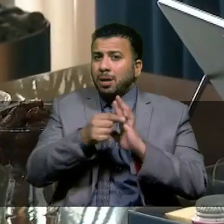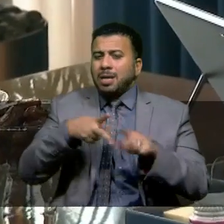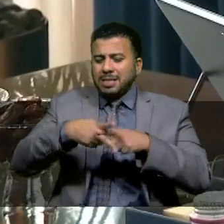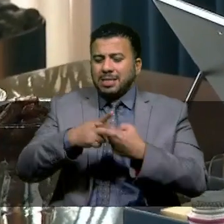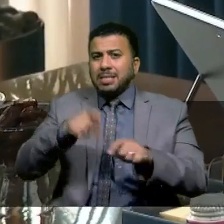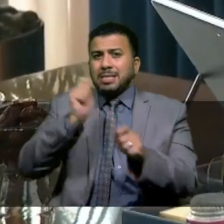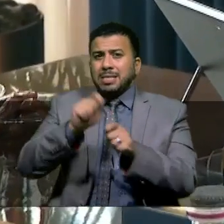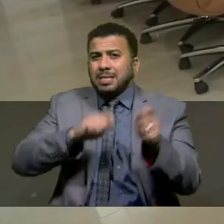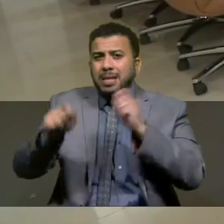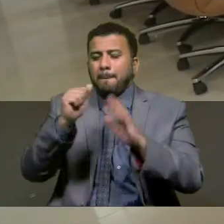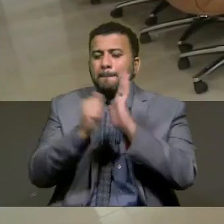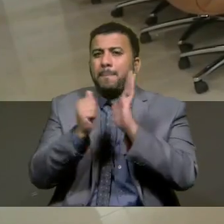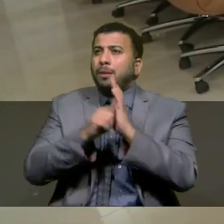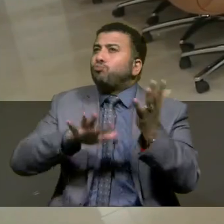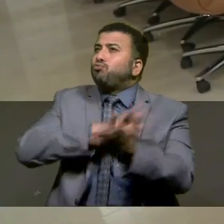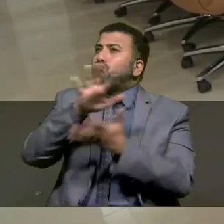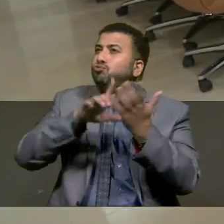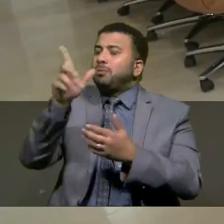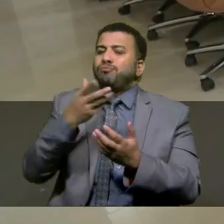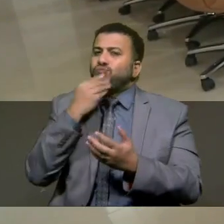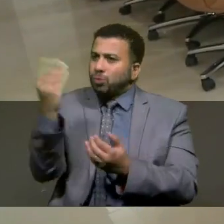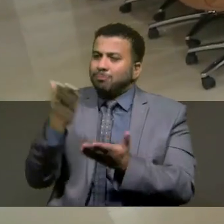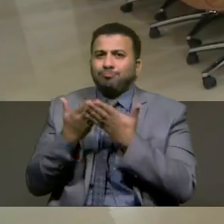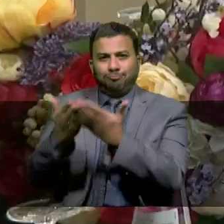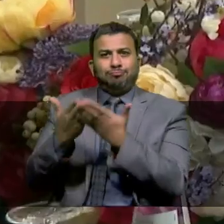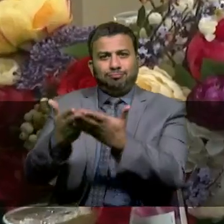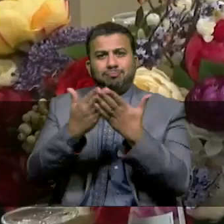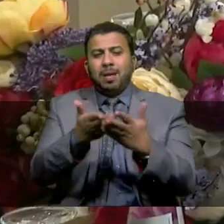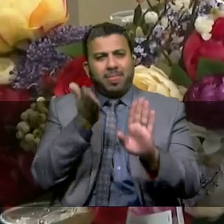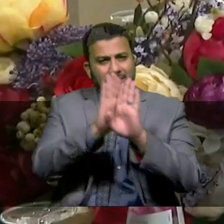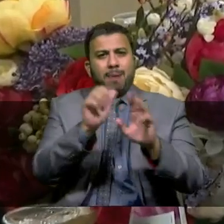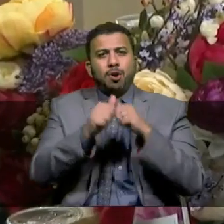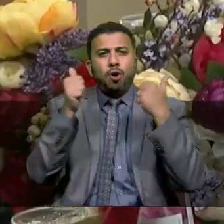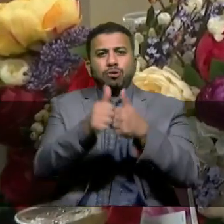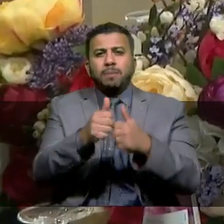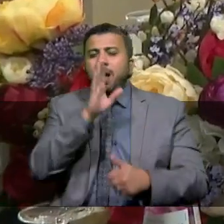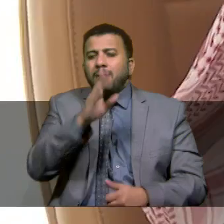الصيانة اللازمة للمساكن المتضررة في الإمارة، إلى جانب دعم الأسر